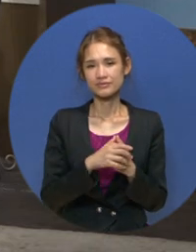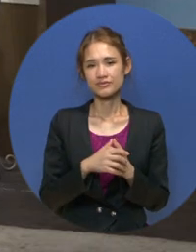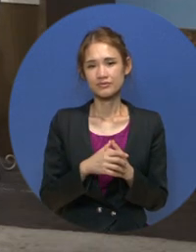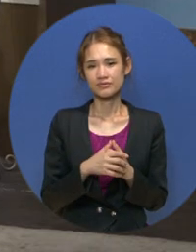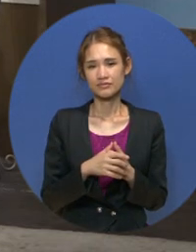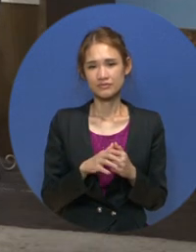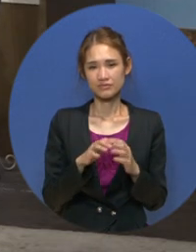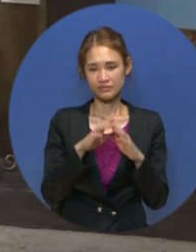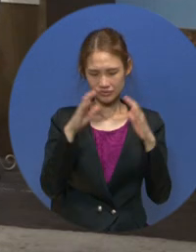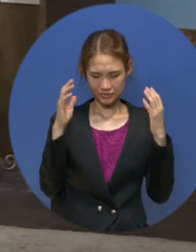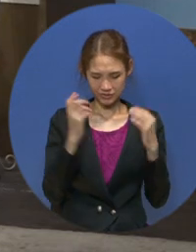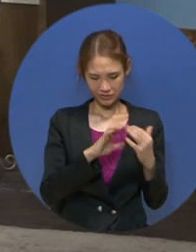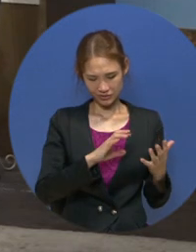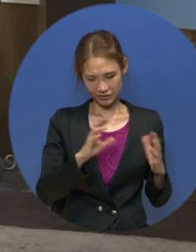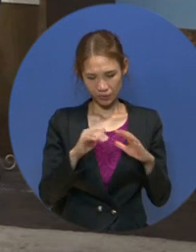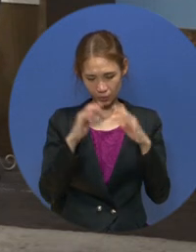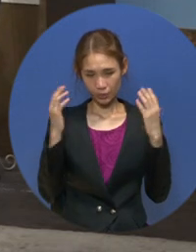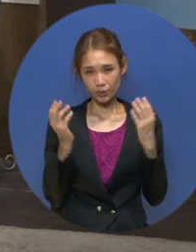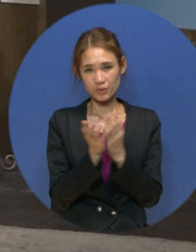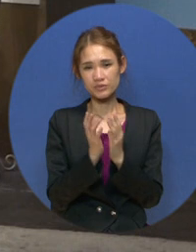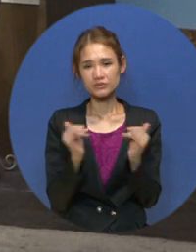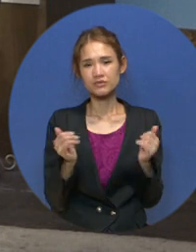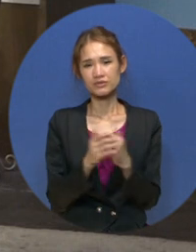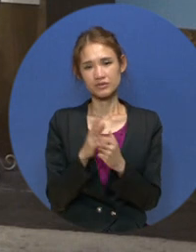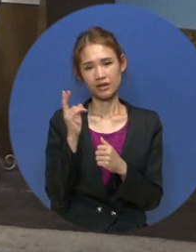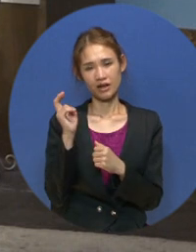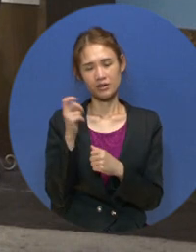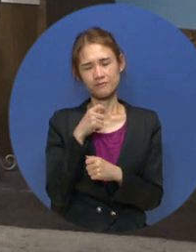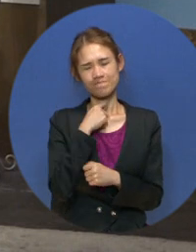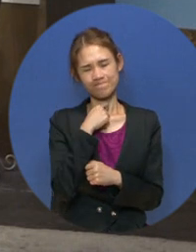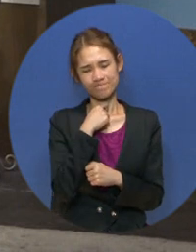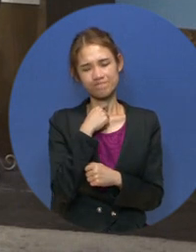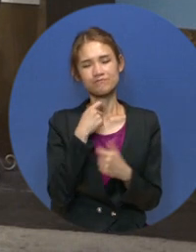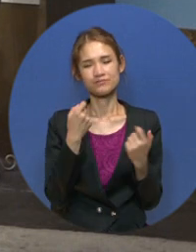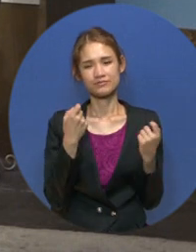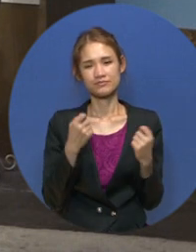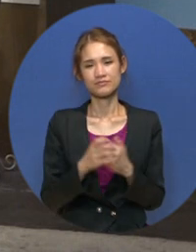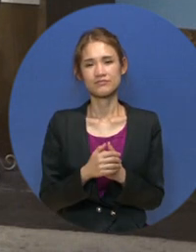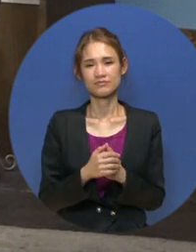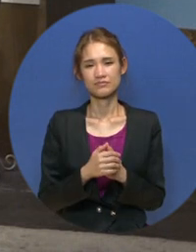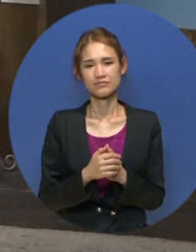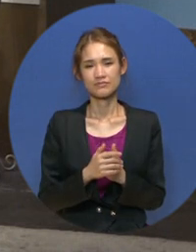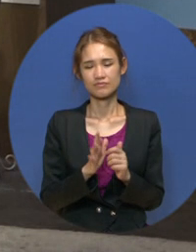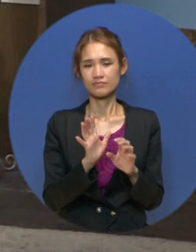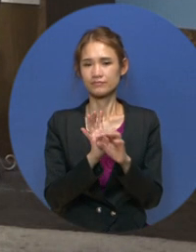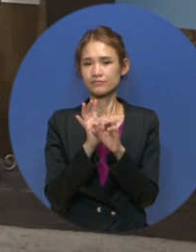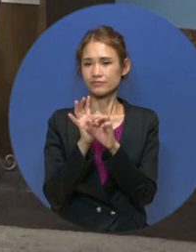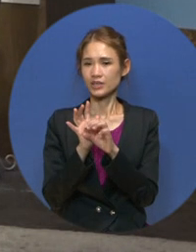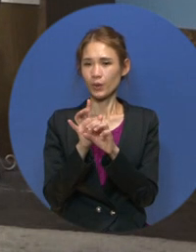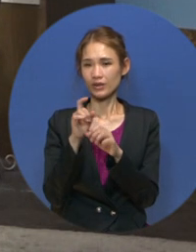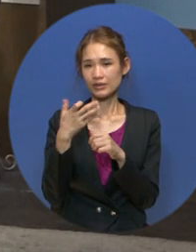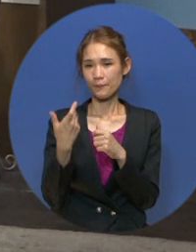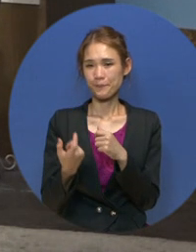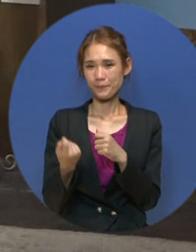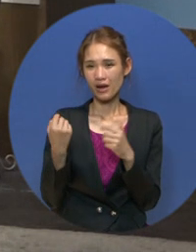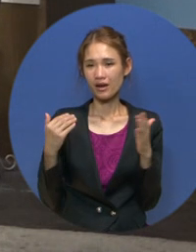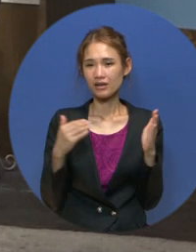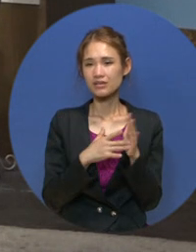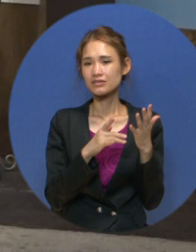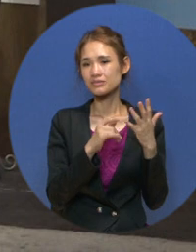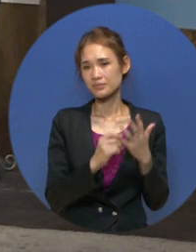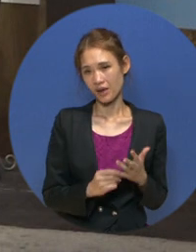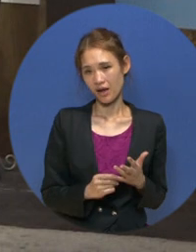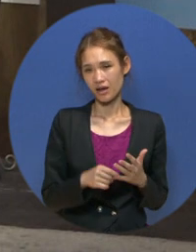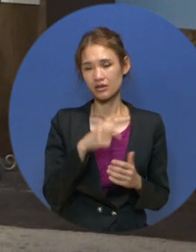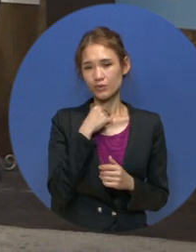네. 전 세계에 있는 이제 모든 네. 분들이 아마 기원을 하고 계실 것 같은데 코로나가 빨리 끝날 수 있도록